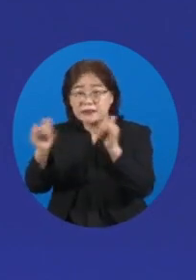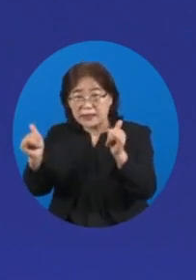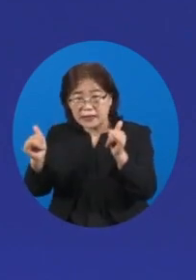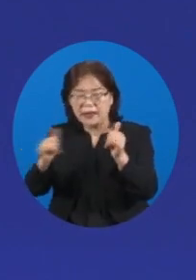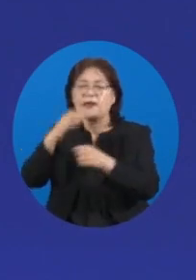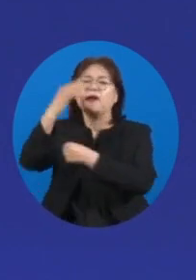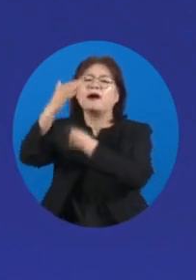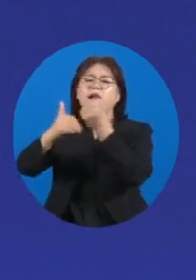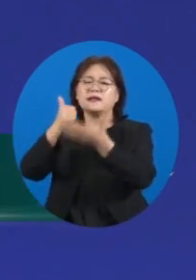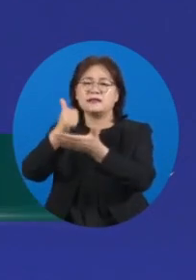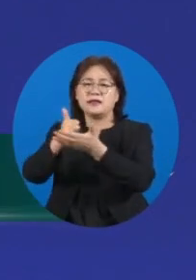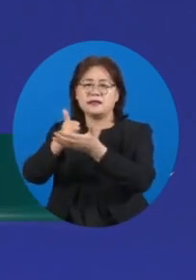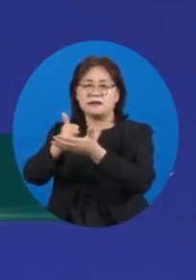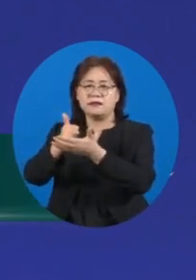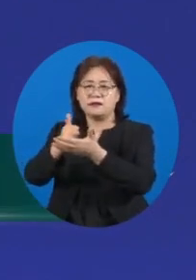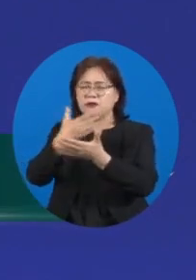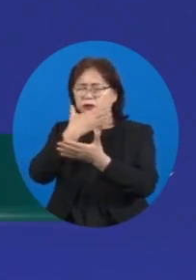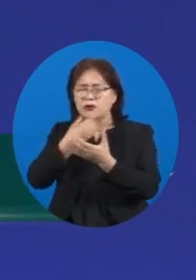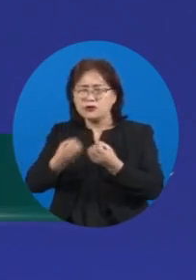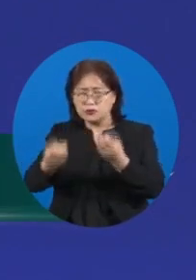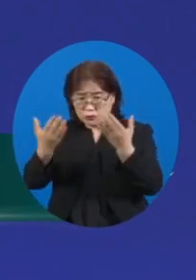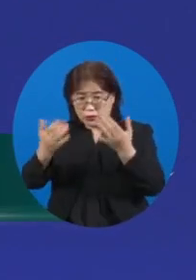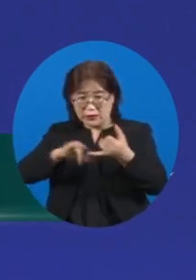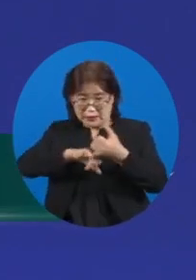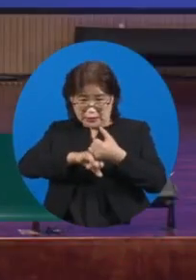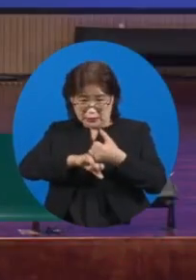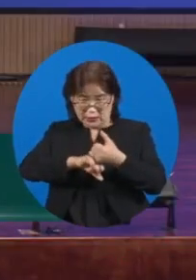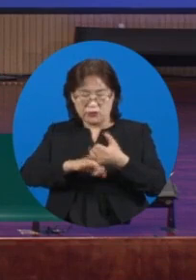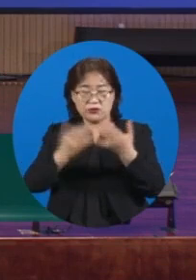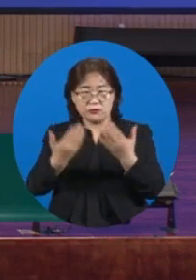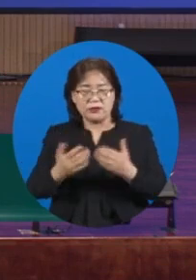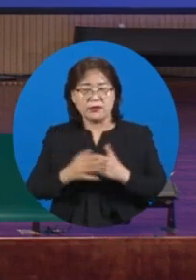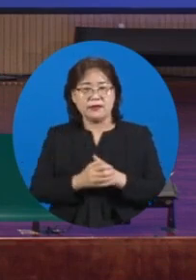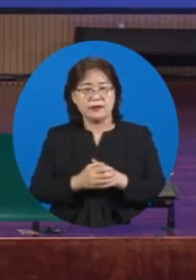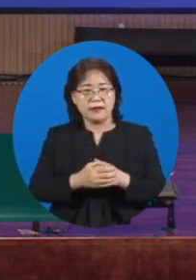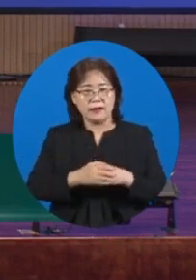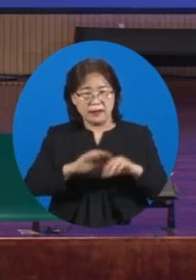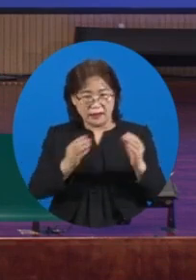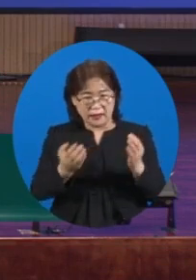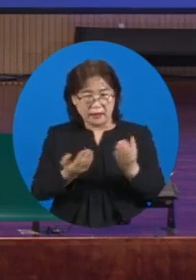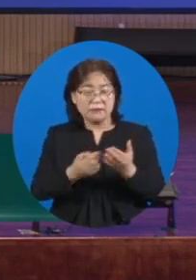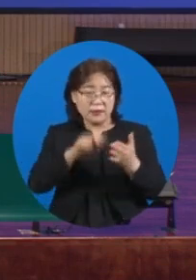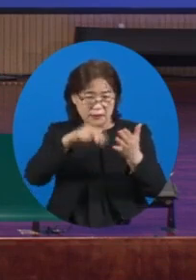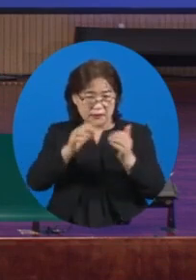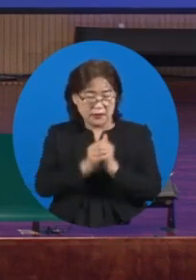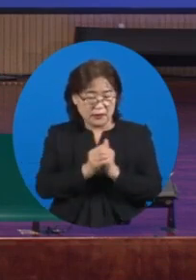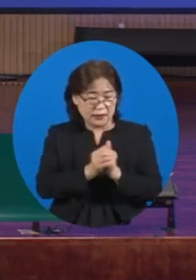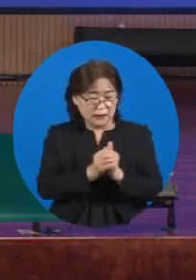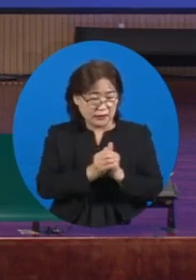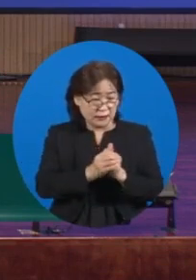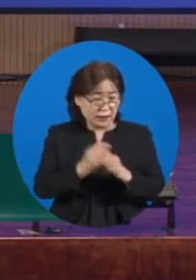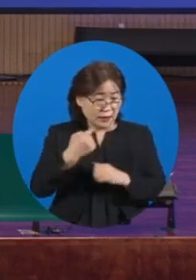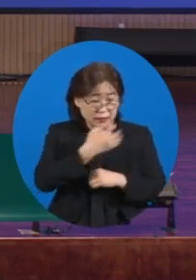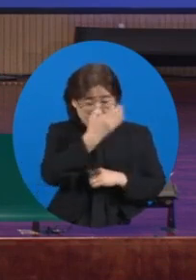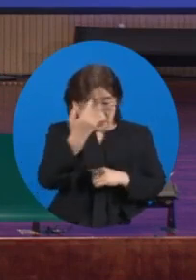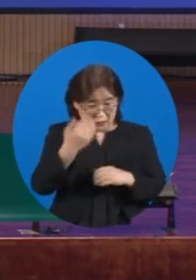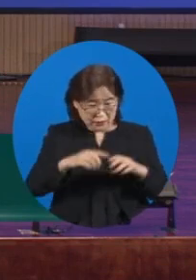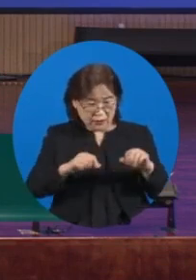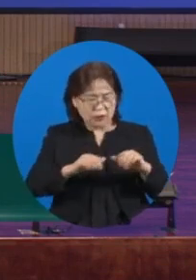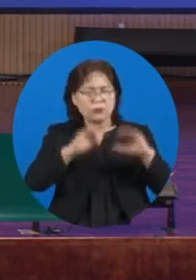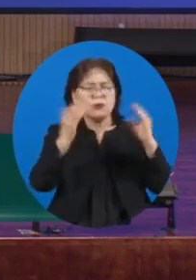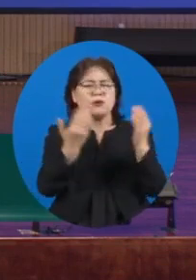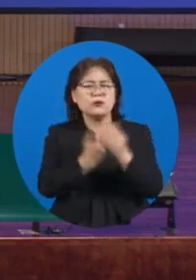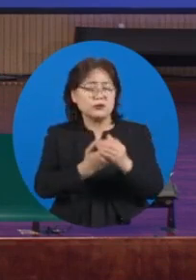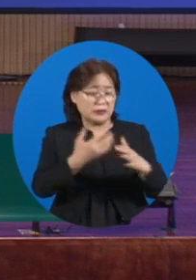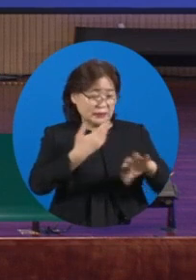하나님이 이런 축복을 약속하셨습니다 요 우리 함께 있겠습니다 다가 초 너희 땅이 아름다워 짐으로 모든